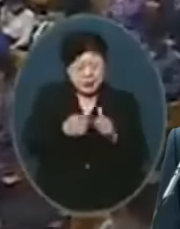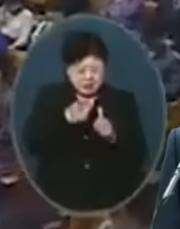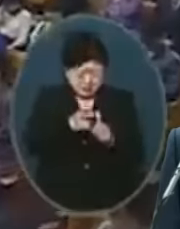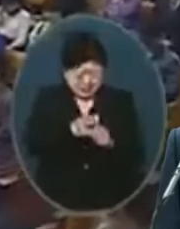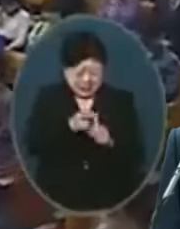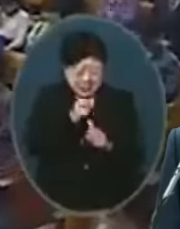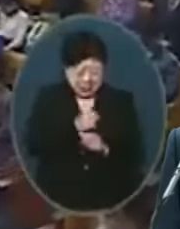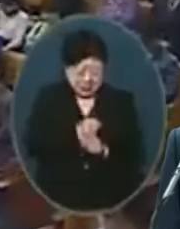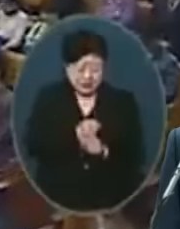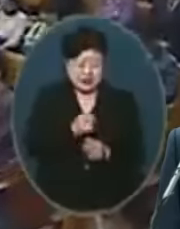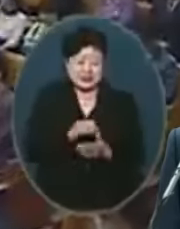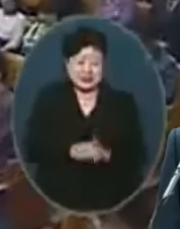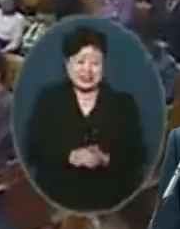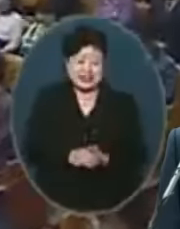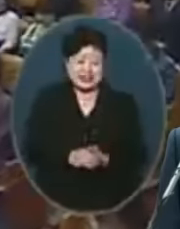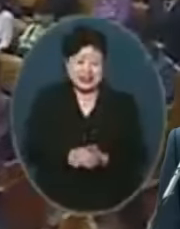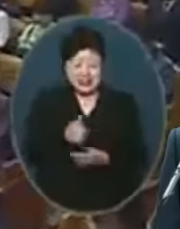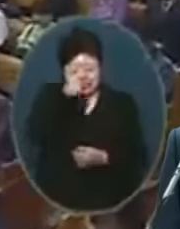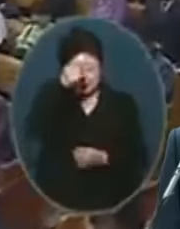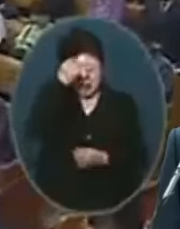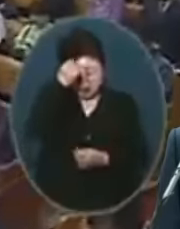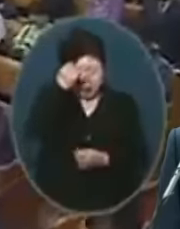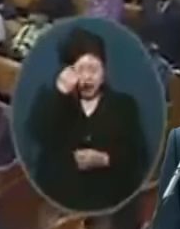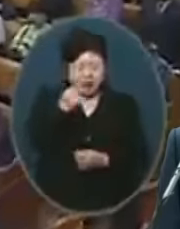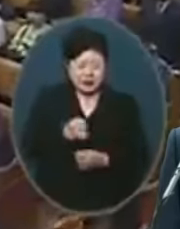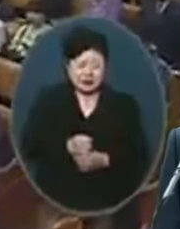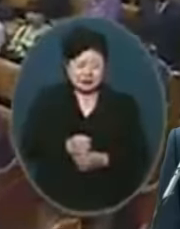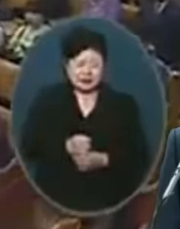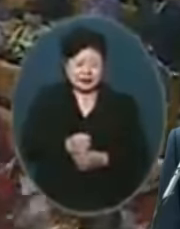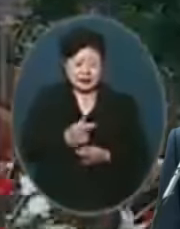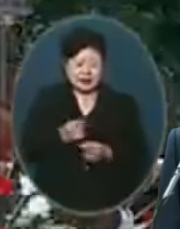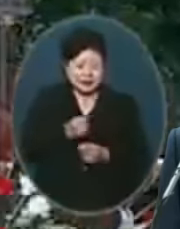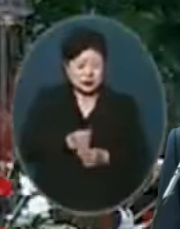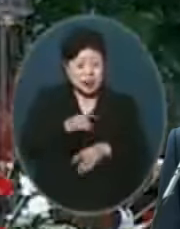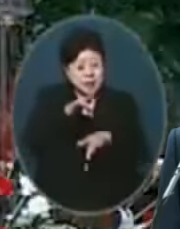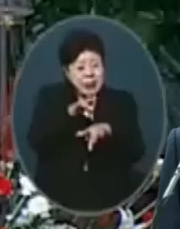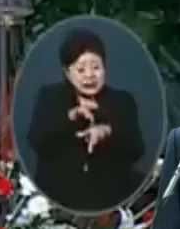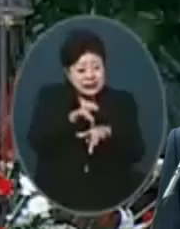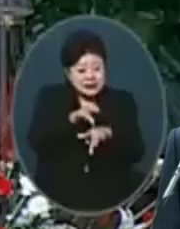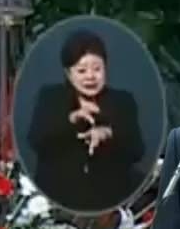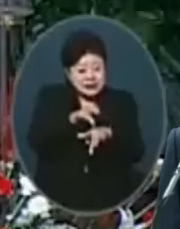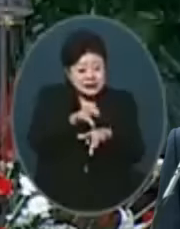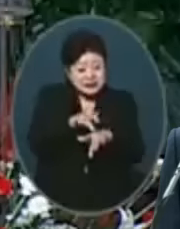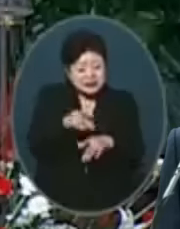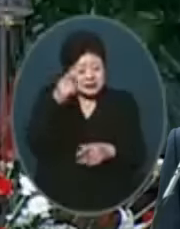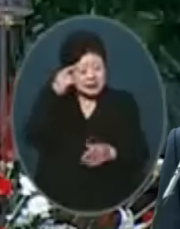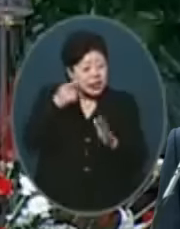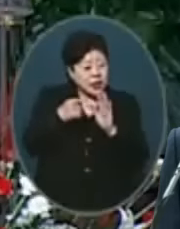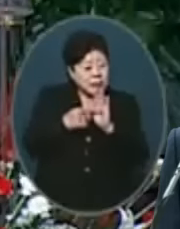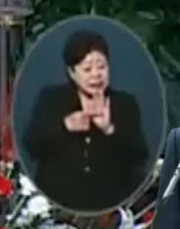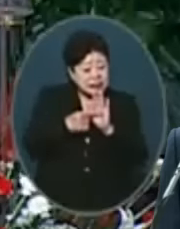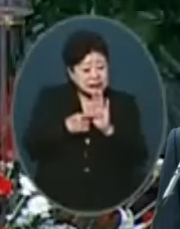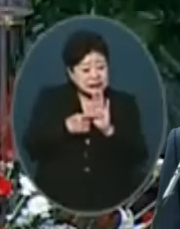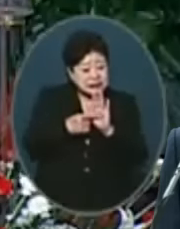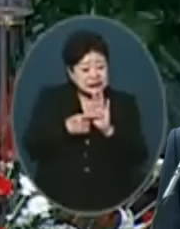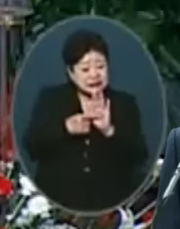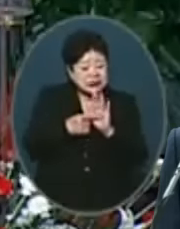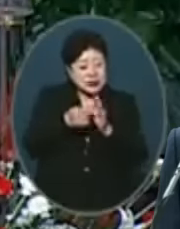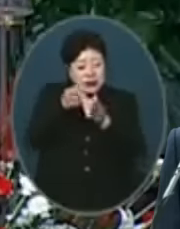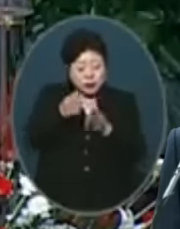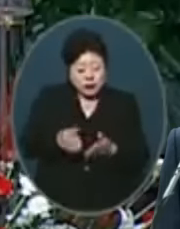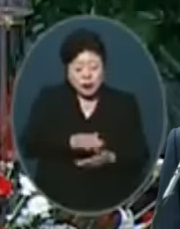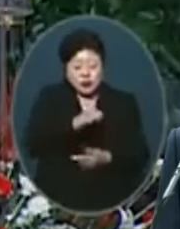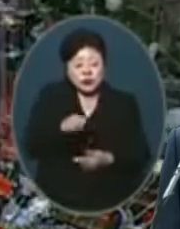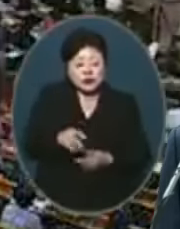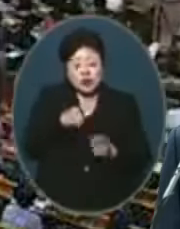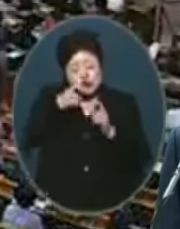반역하게 만들었습니다. 아담과 하와에게 그랬던 것처럼 오늘도 마귀는 부정적인 생각을 통해